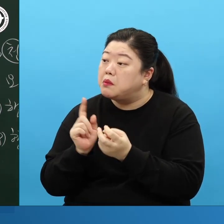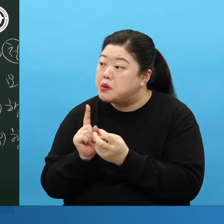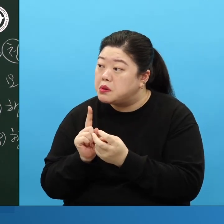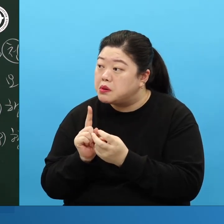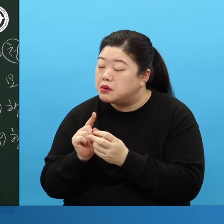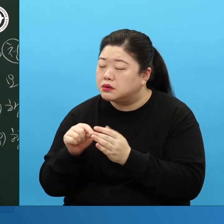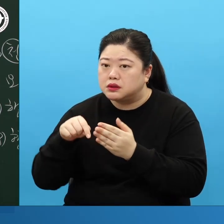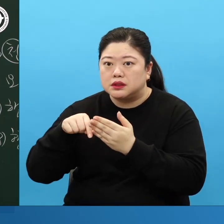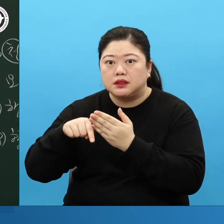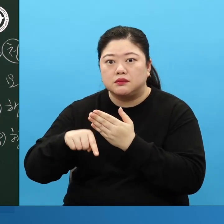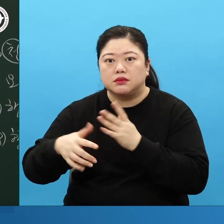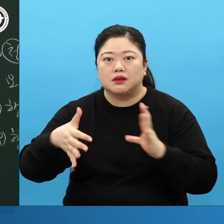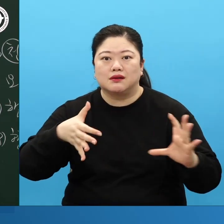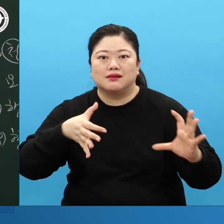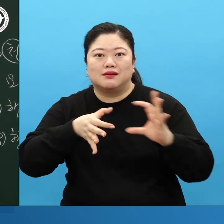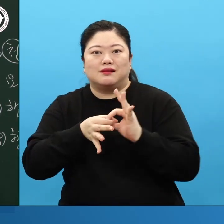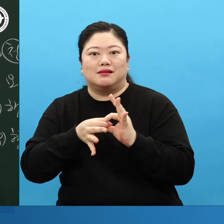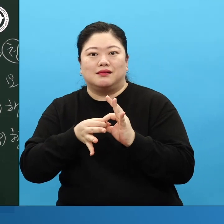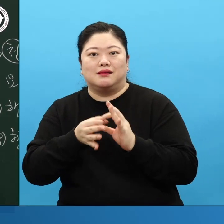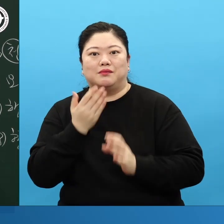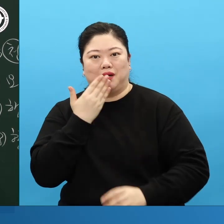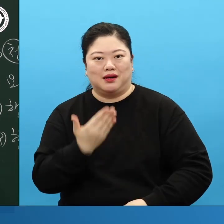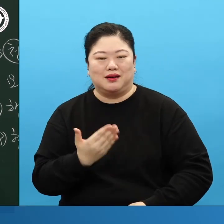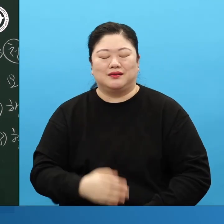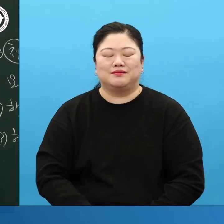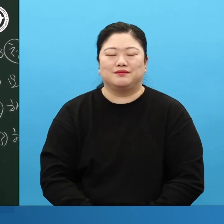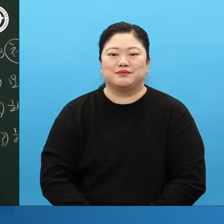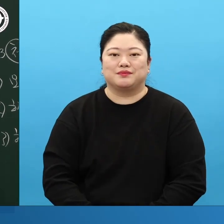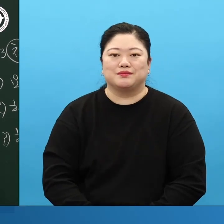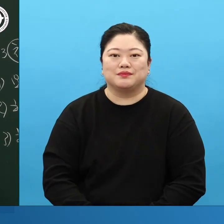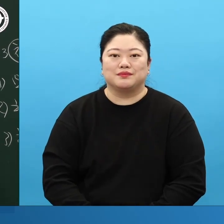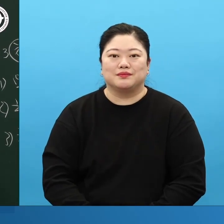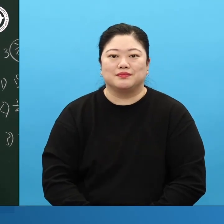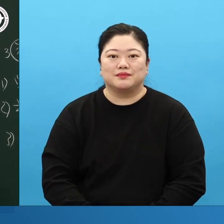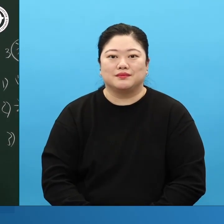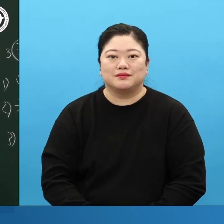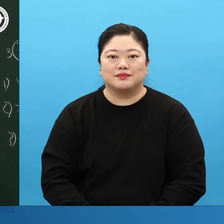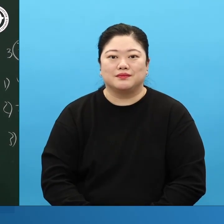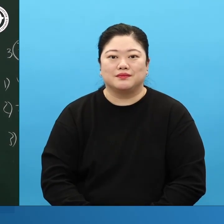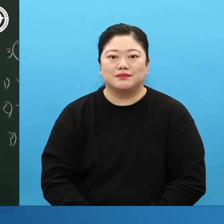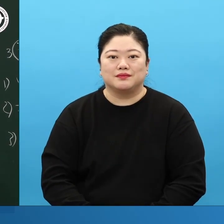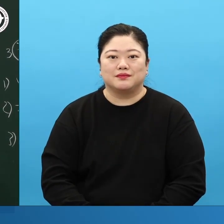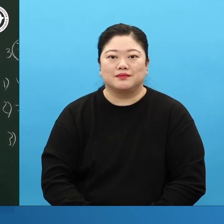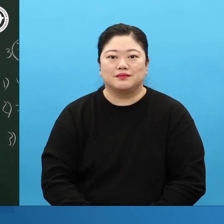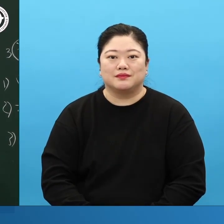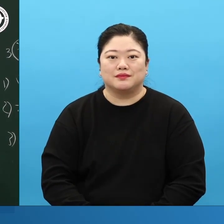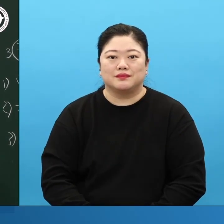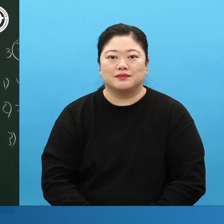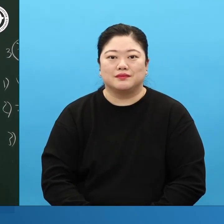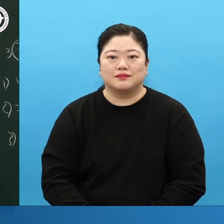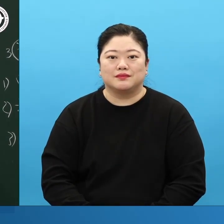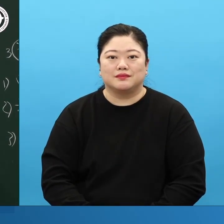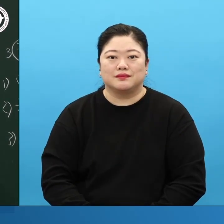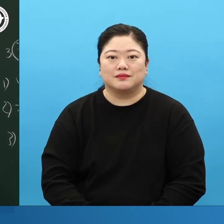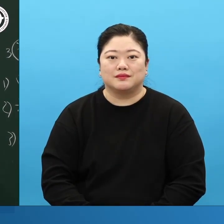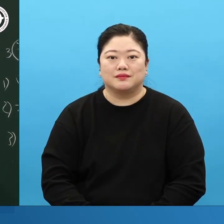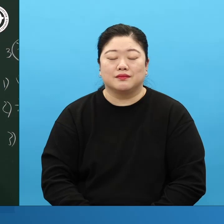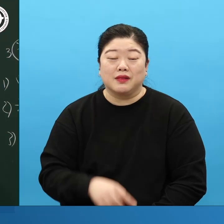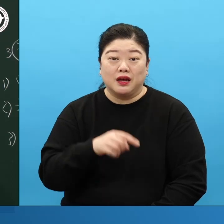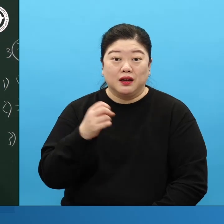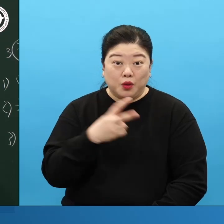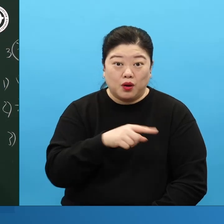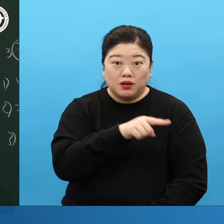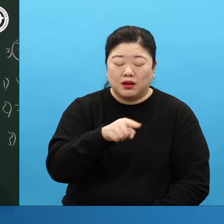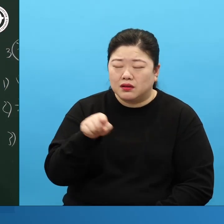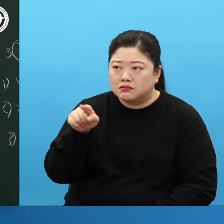importante es que ellos sientan, esta persona cree en el Señor Jesús, es una persona importante por eso. Desde ahí 그러면 comienzan las cosas. 자기의 영적 문제를 내놔요. Entonces ahí